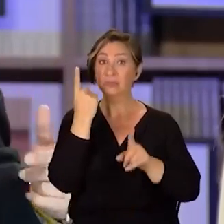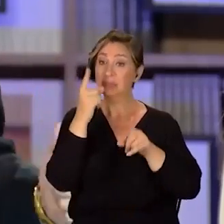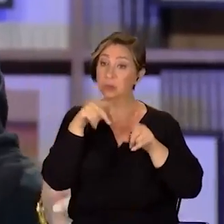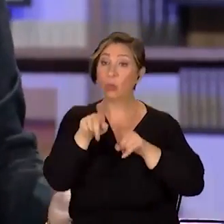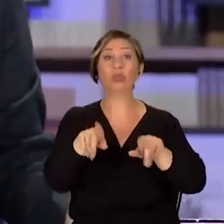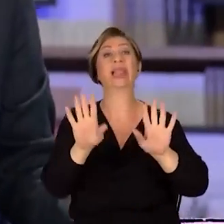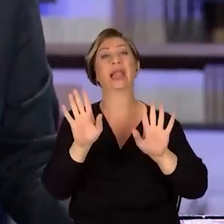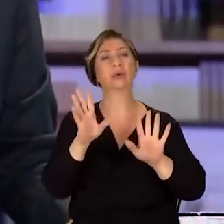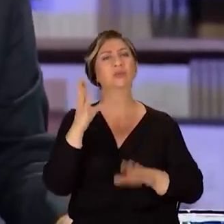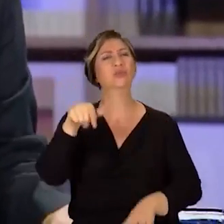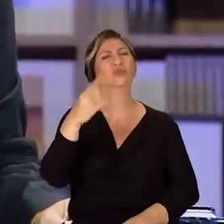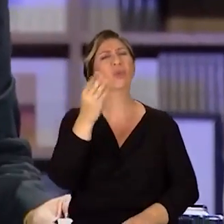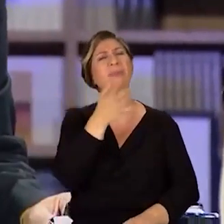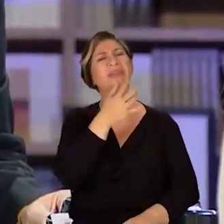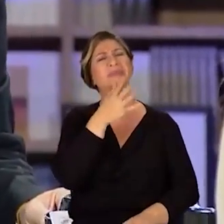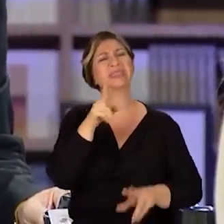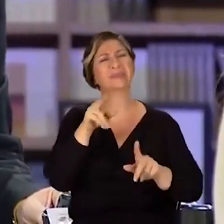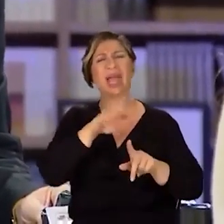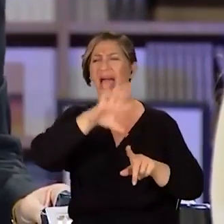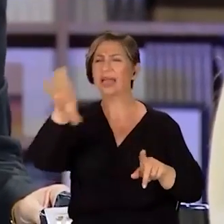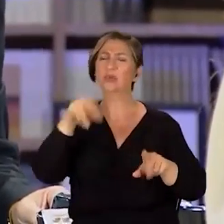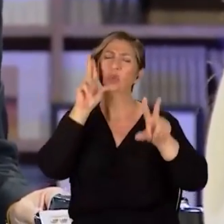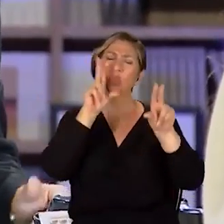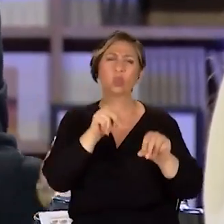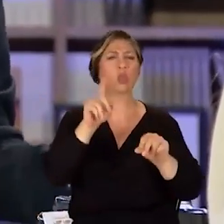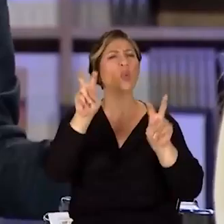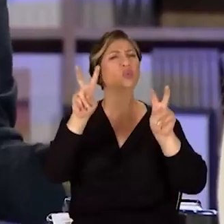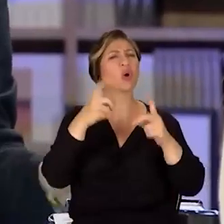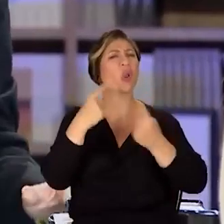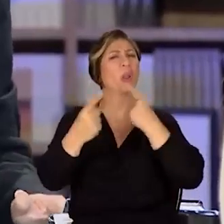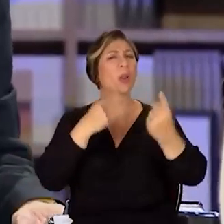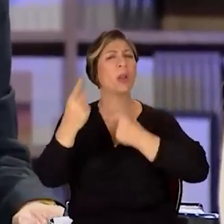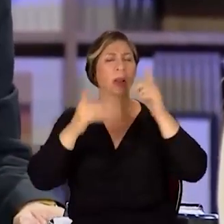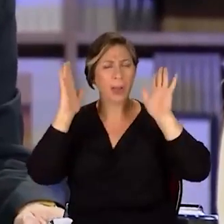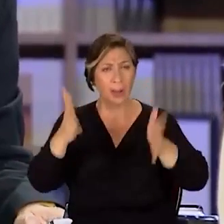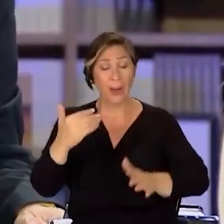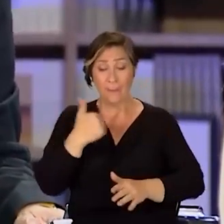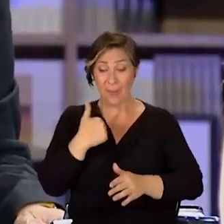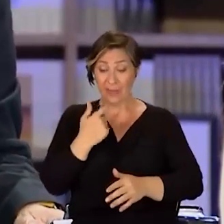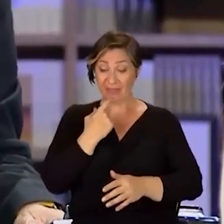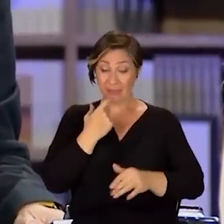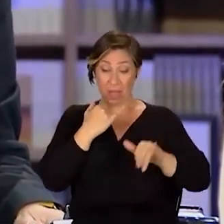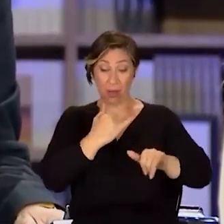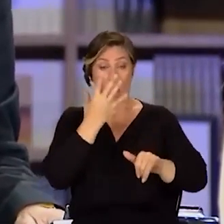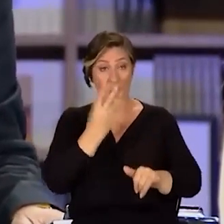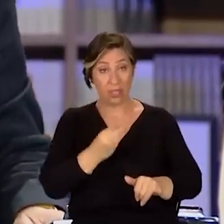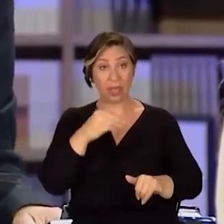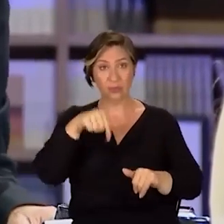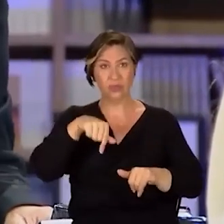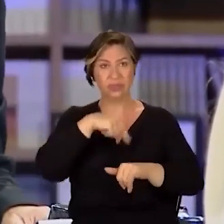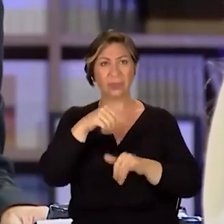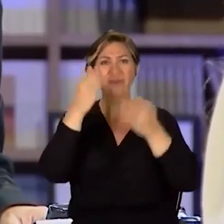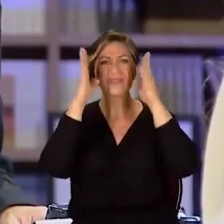Şimdi bugün çok bildiğimiz kadarıyla genelde herkes uyku konusunda konuşuyor. Genelde benim yaşıtlarımın şu